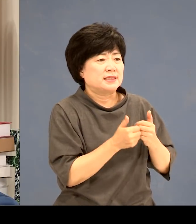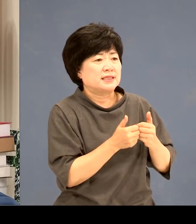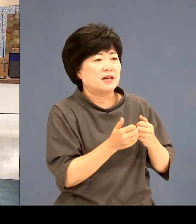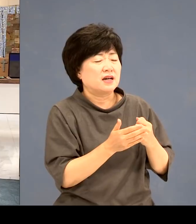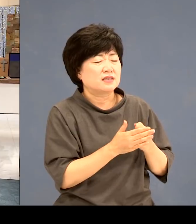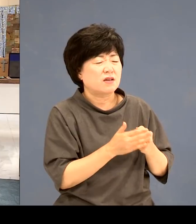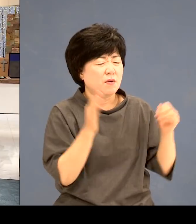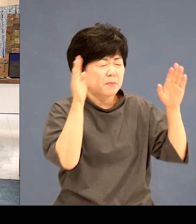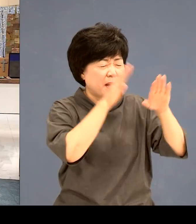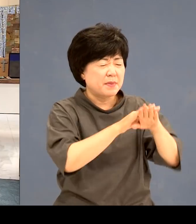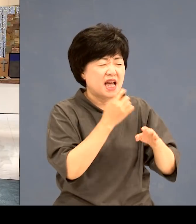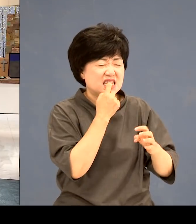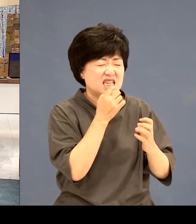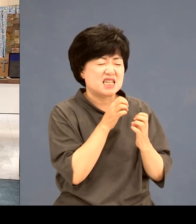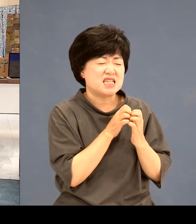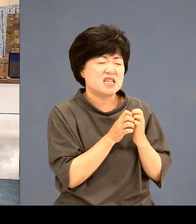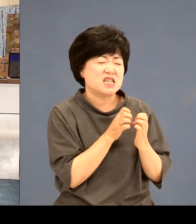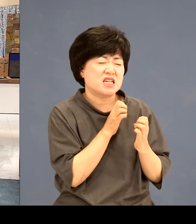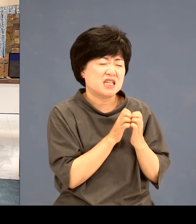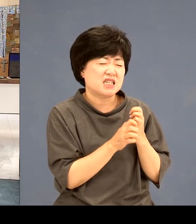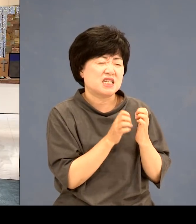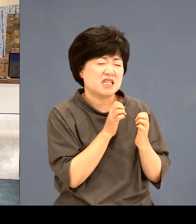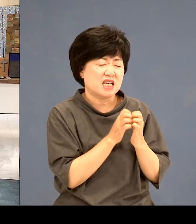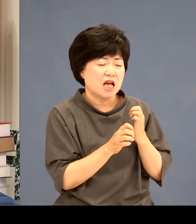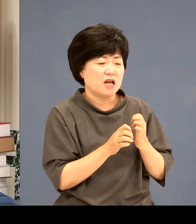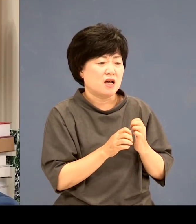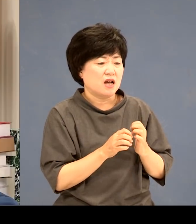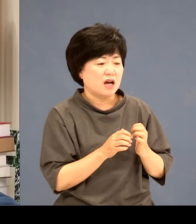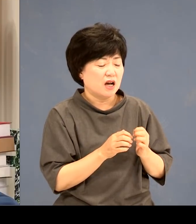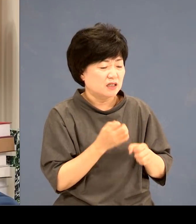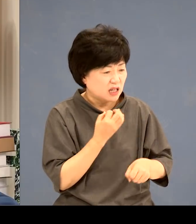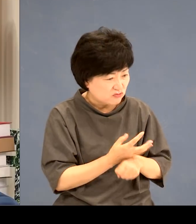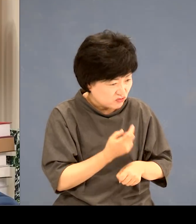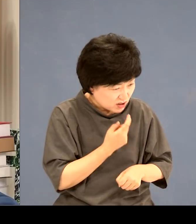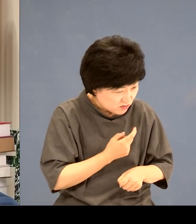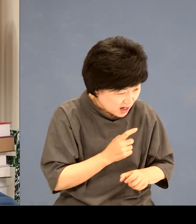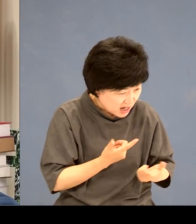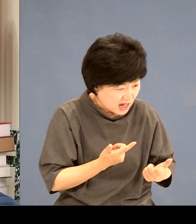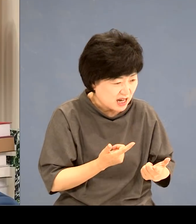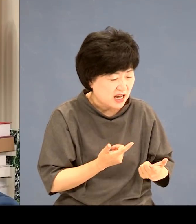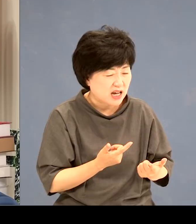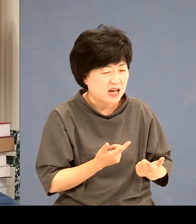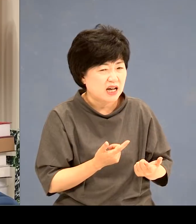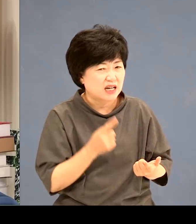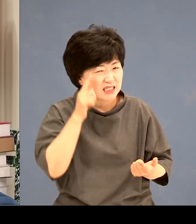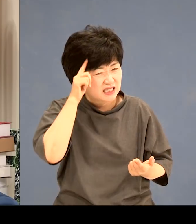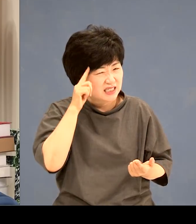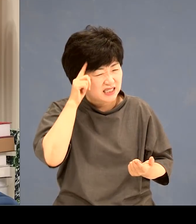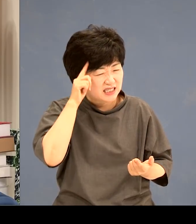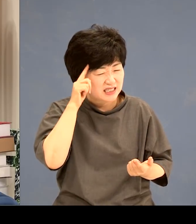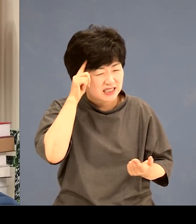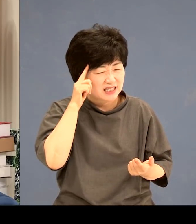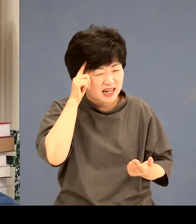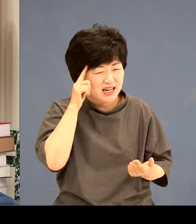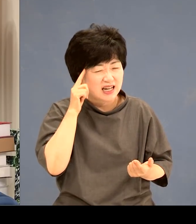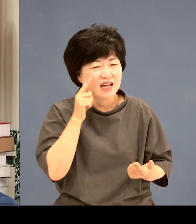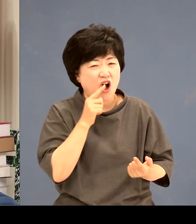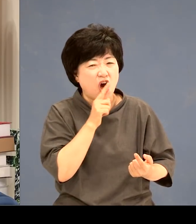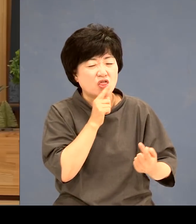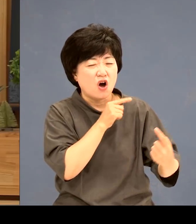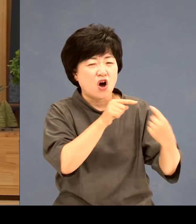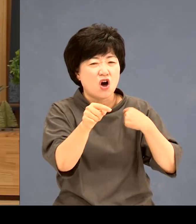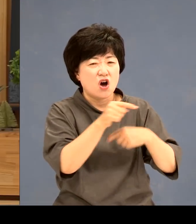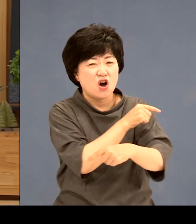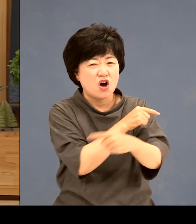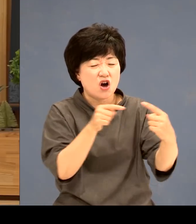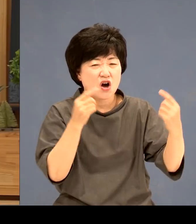이를 갈았어요. 계속. 근데 저는 그것이 그냥 단순히 그냥 좀 쉽게 생각을 했는데 나중에 알고 봤더니 그것이 어떤